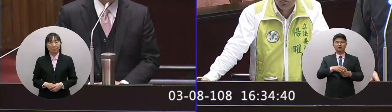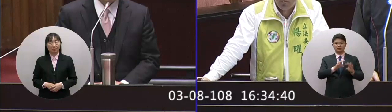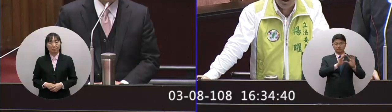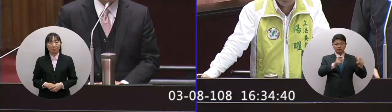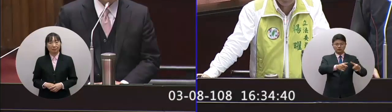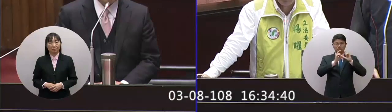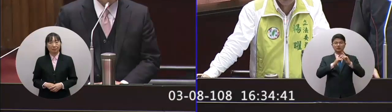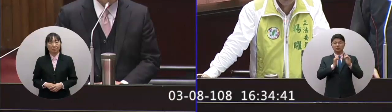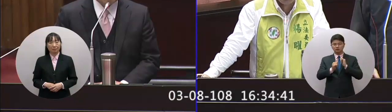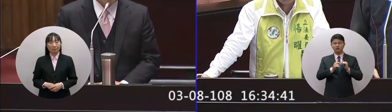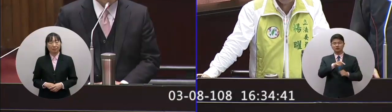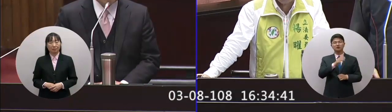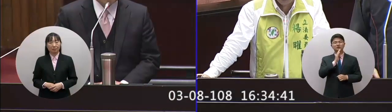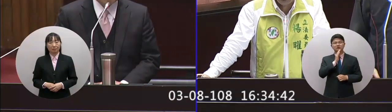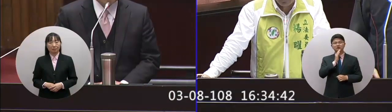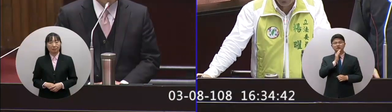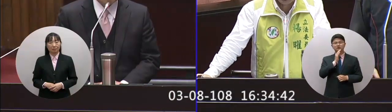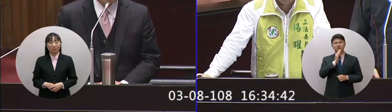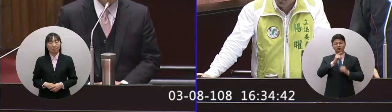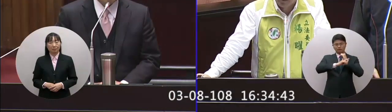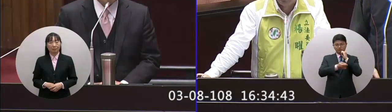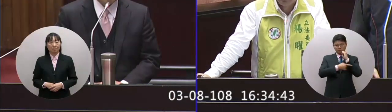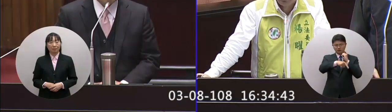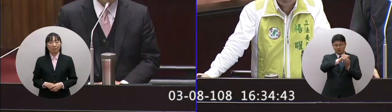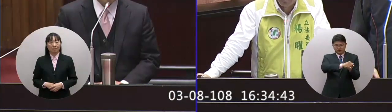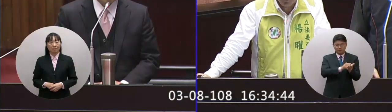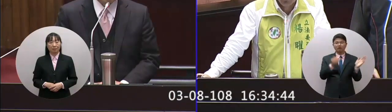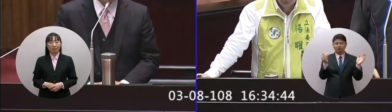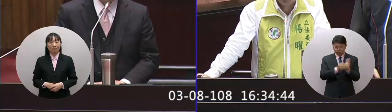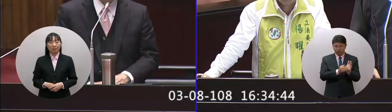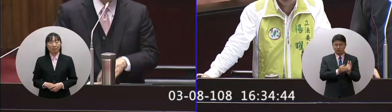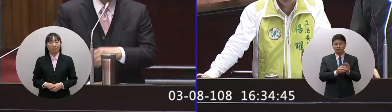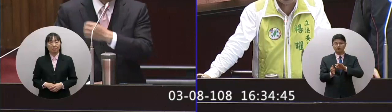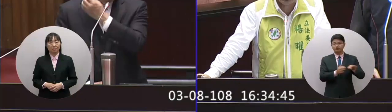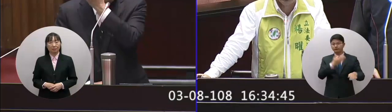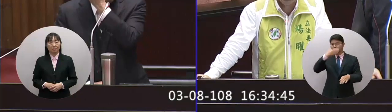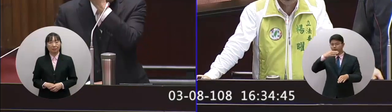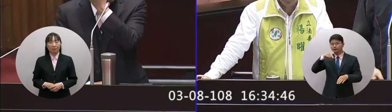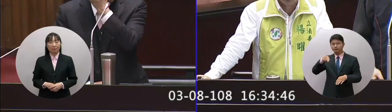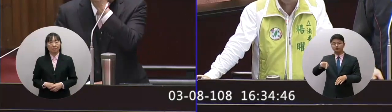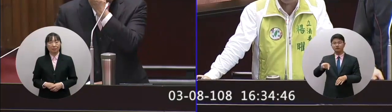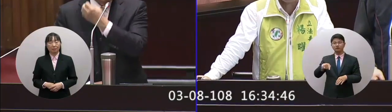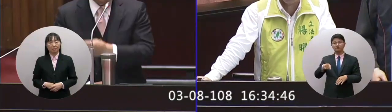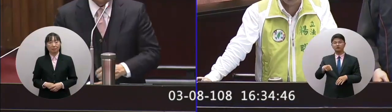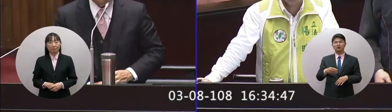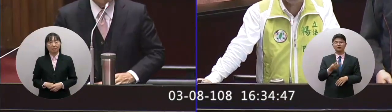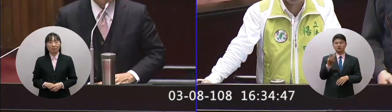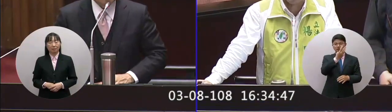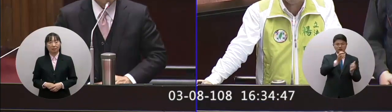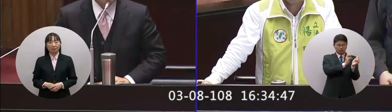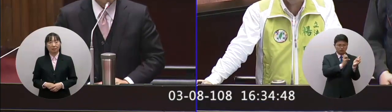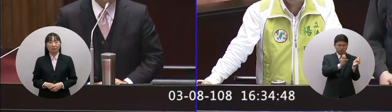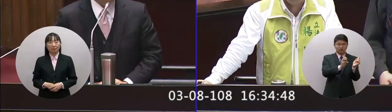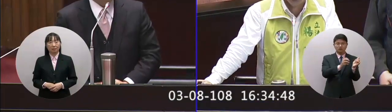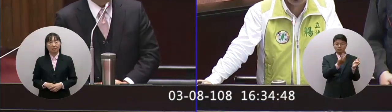地于民，我们已经在法律上明文了。那澎湖呢？澎湖其实三个离岛啊，就是澎湖